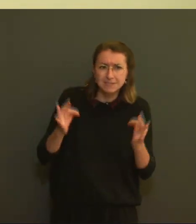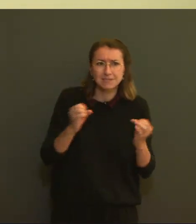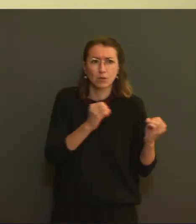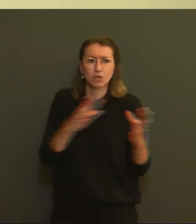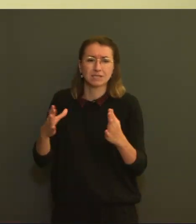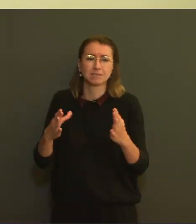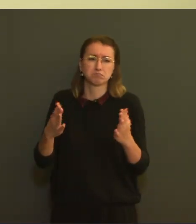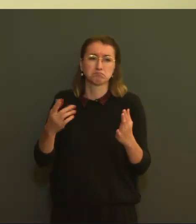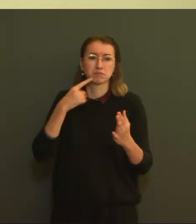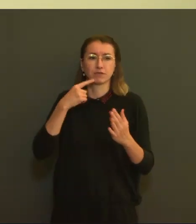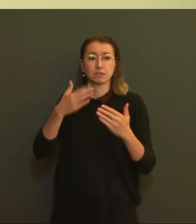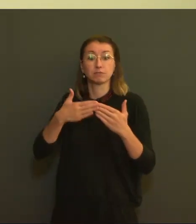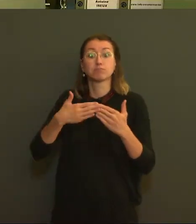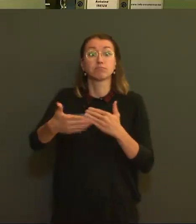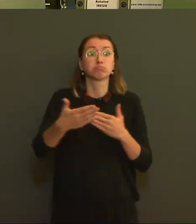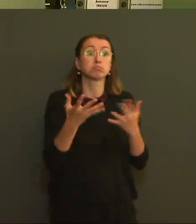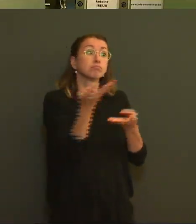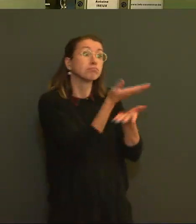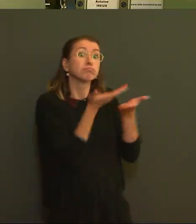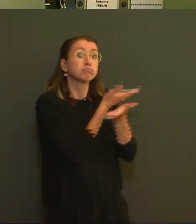fin de cette réunion.